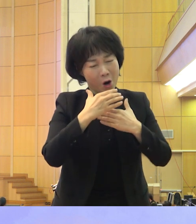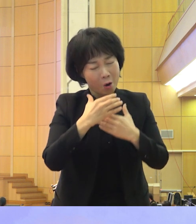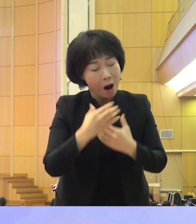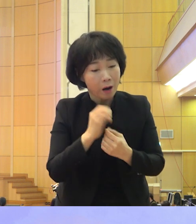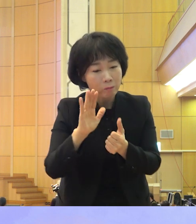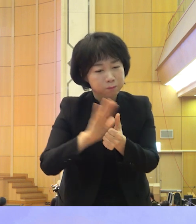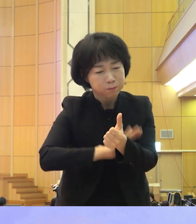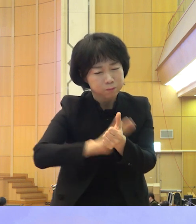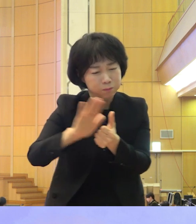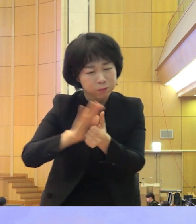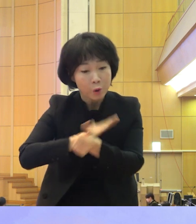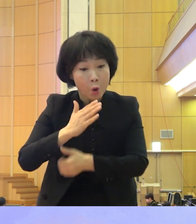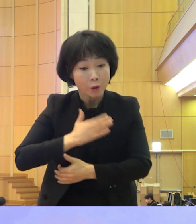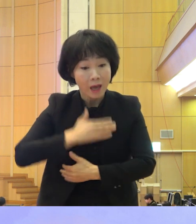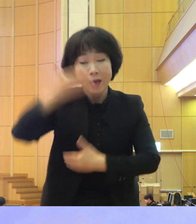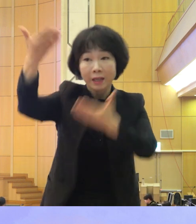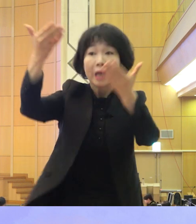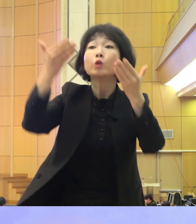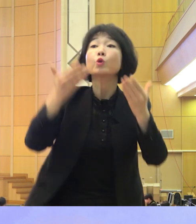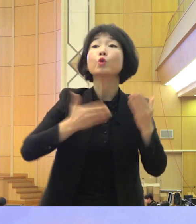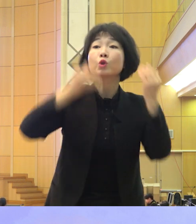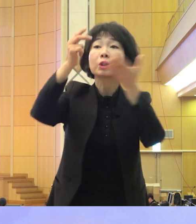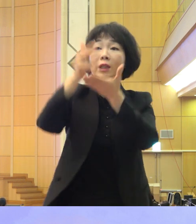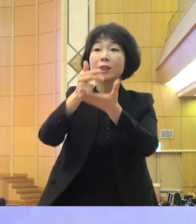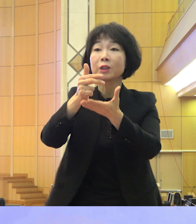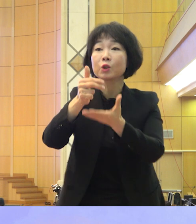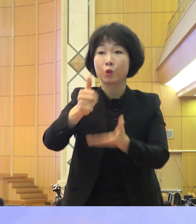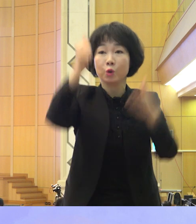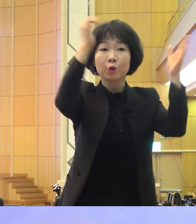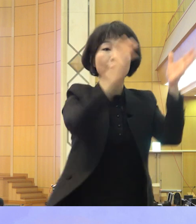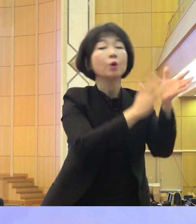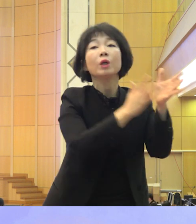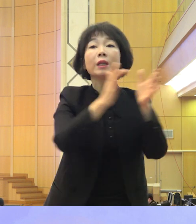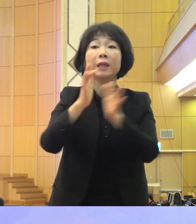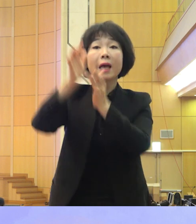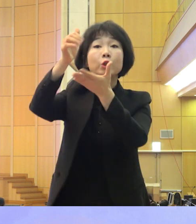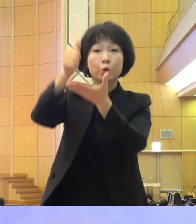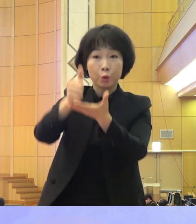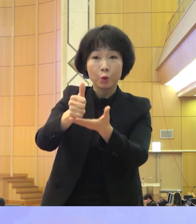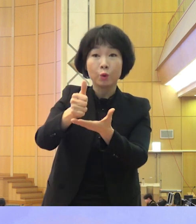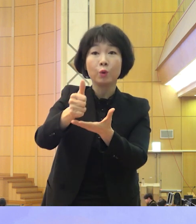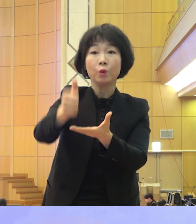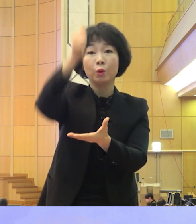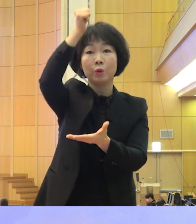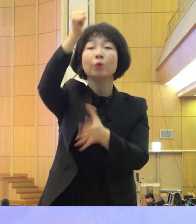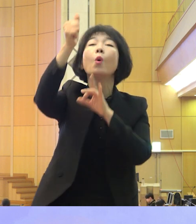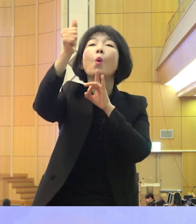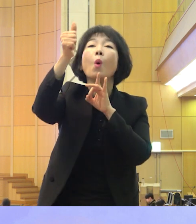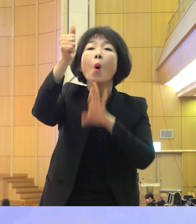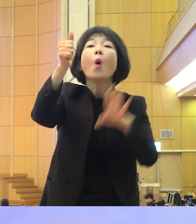참된 평안과 위로 내게 주신 주 예수,